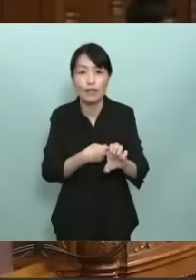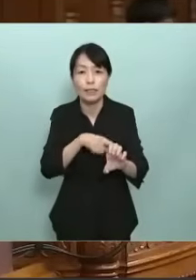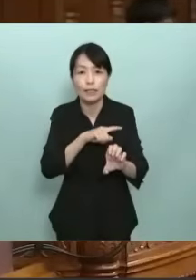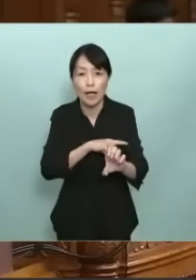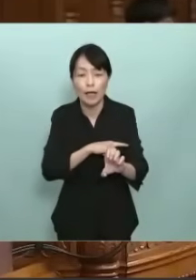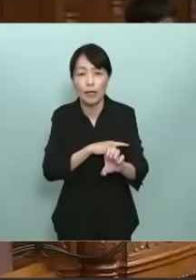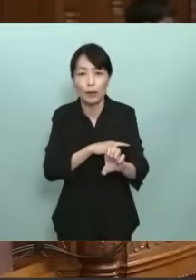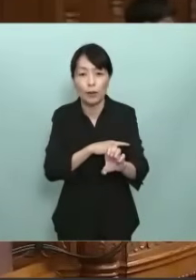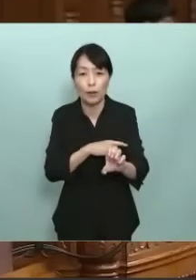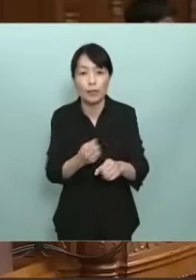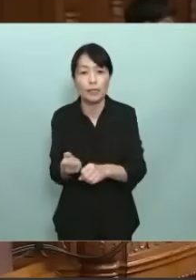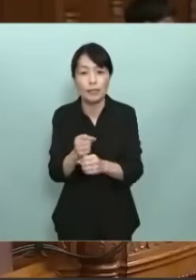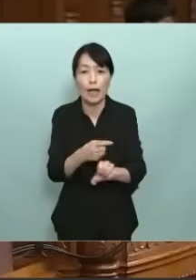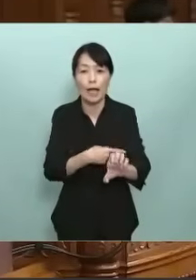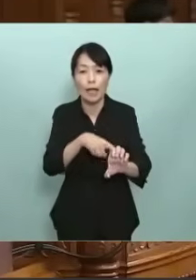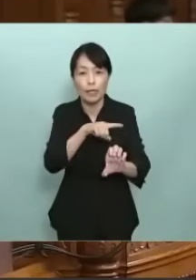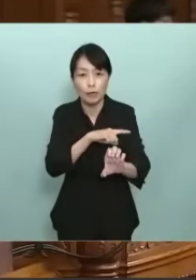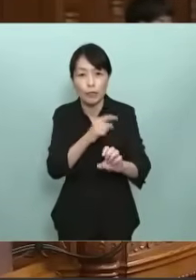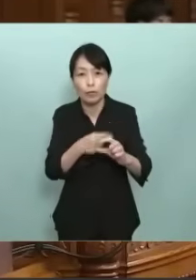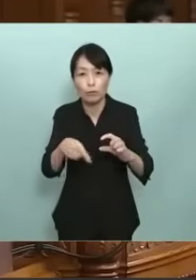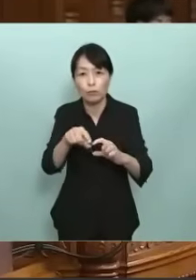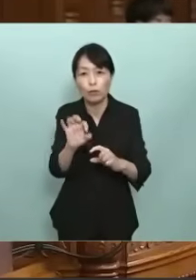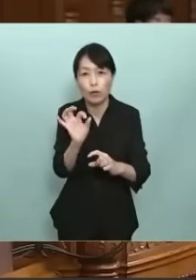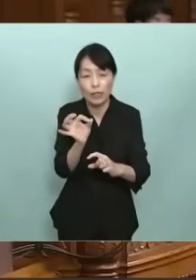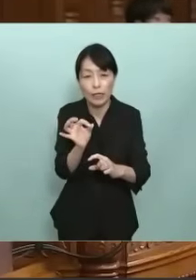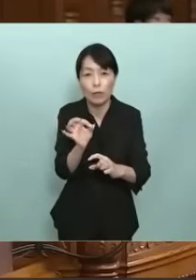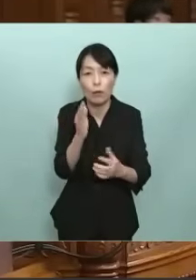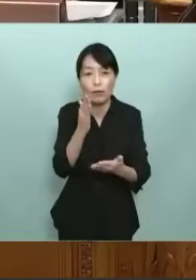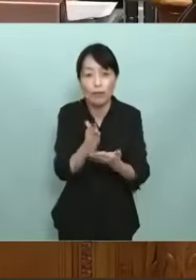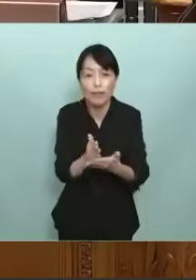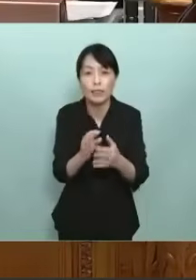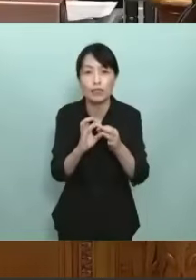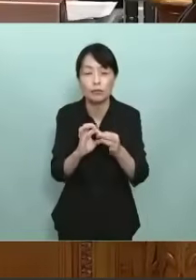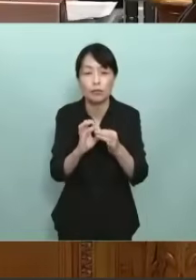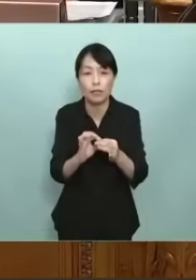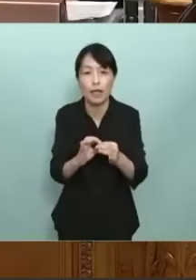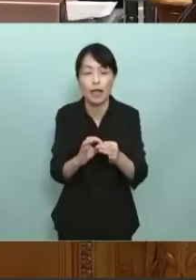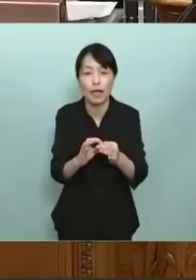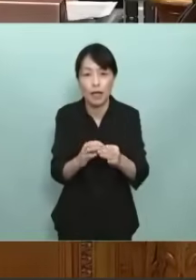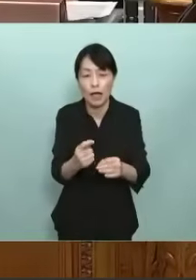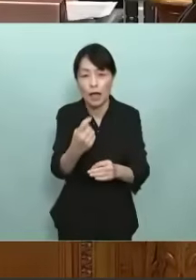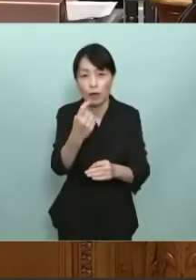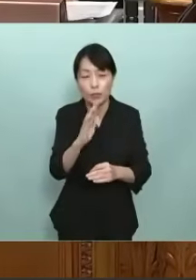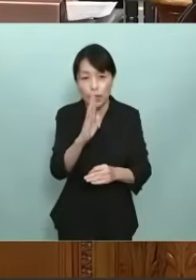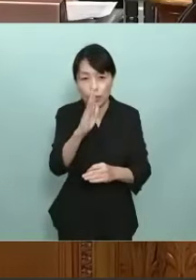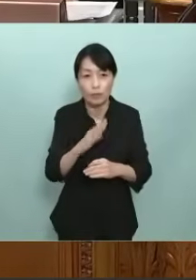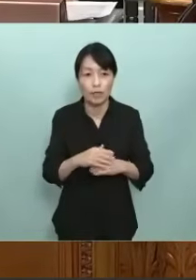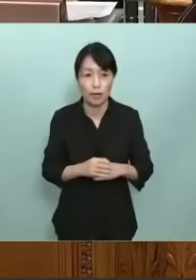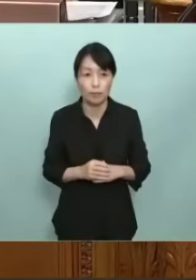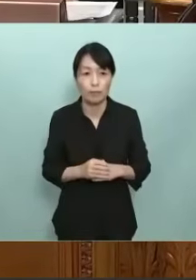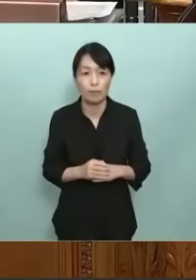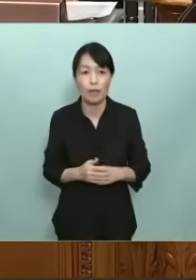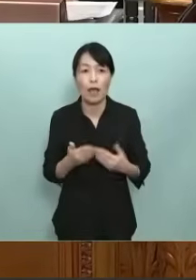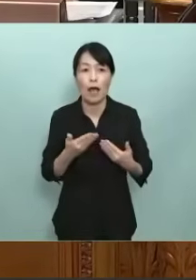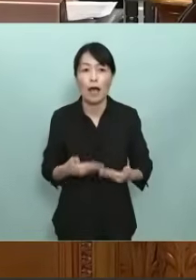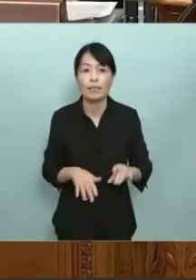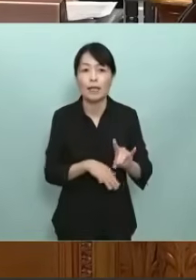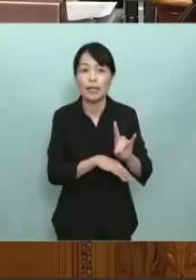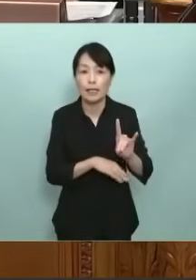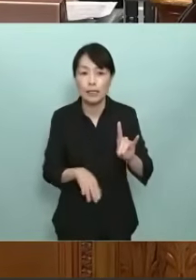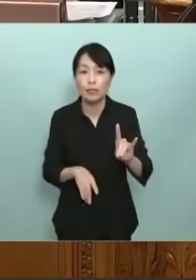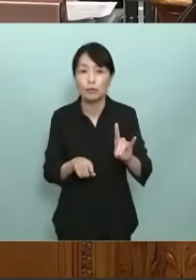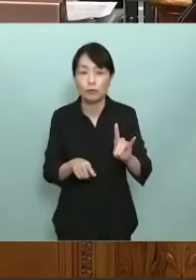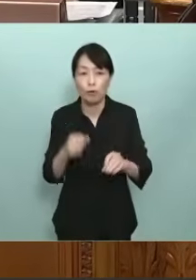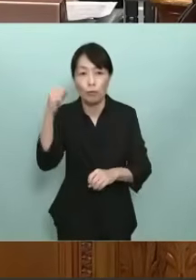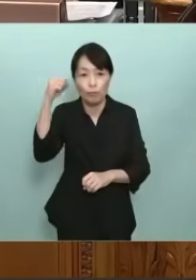ついて総理のご所見を求めます安全基準を満たした原子力戦所の再開とについてお